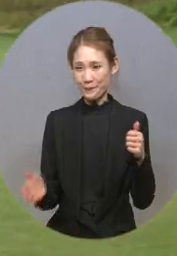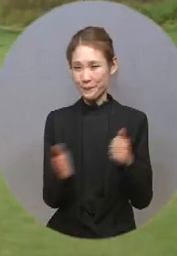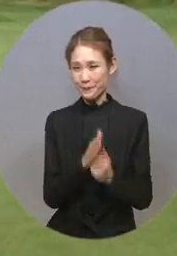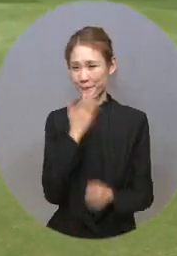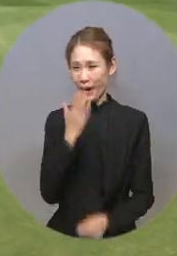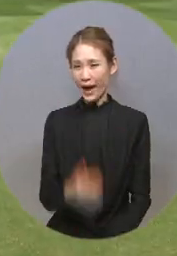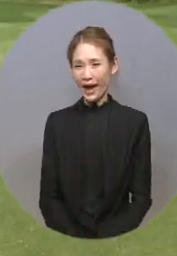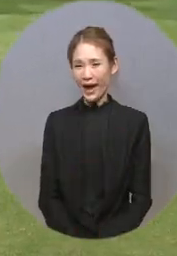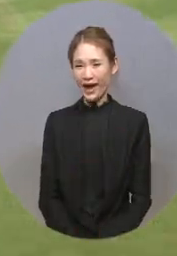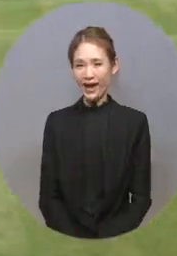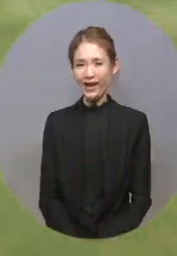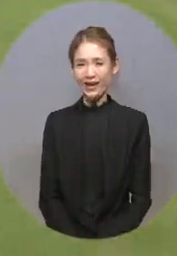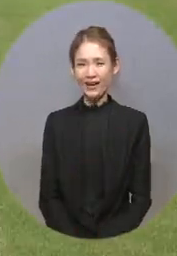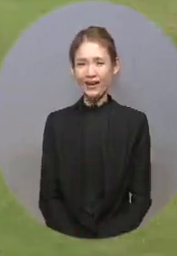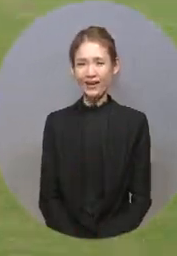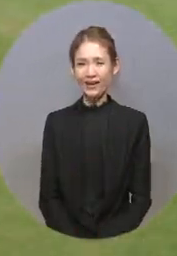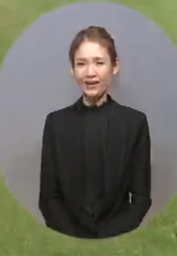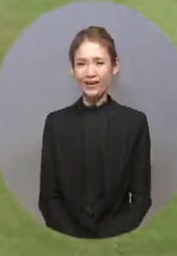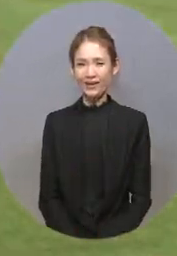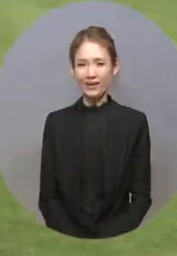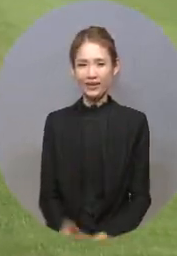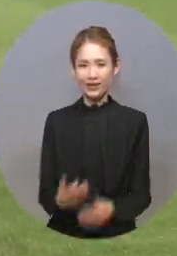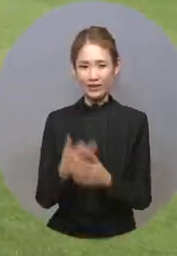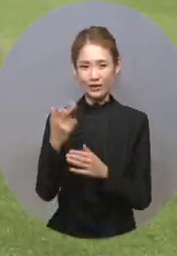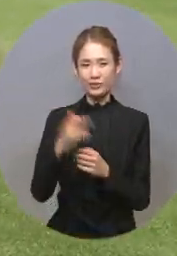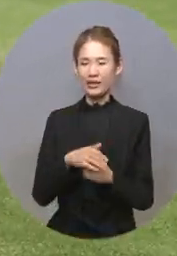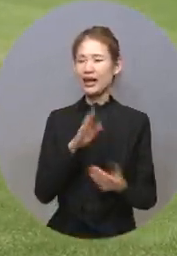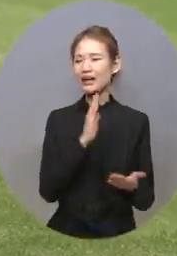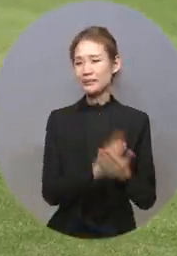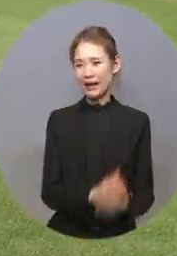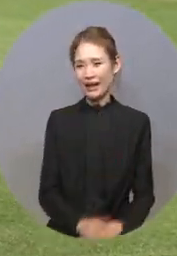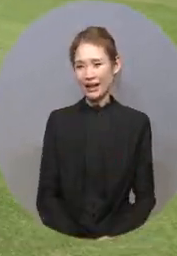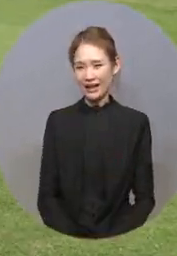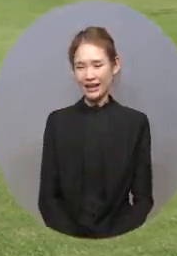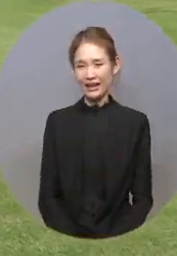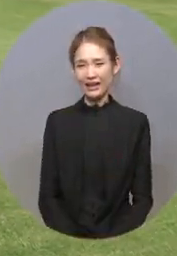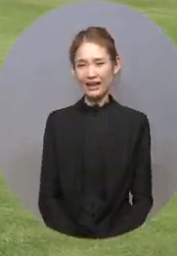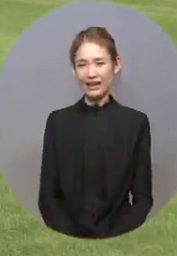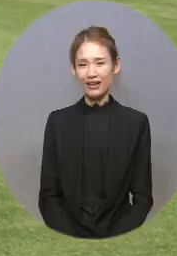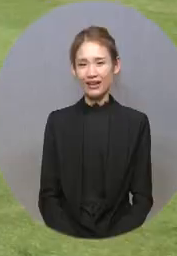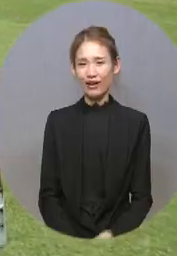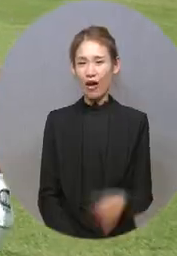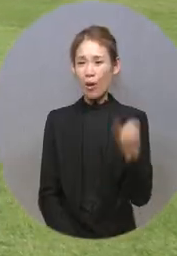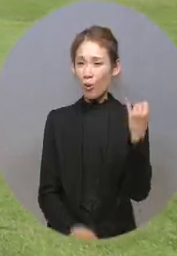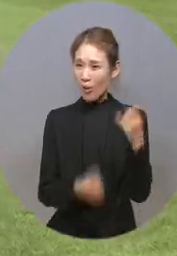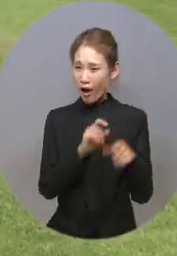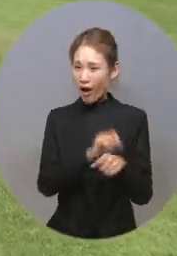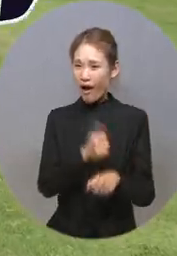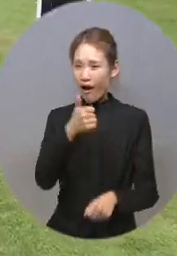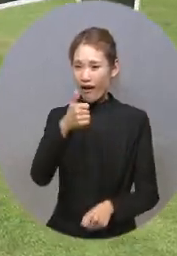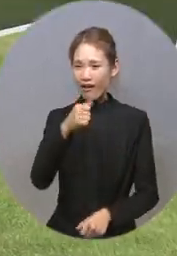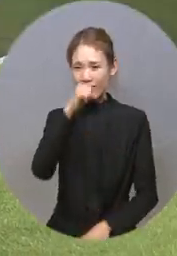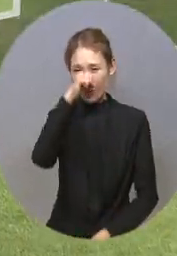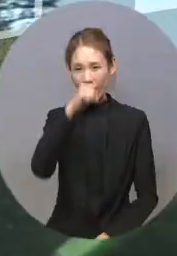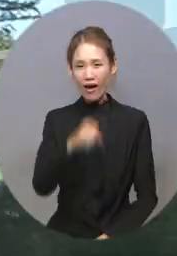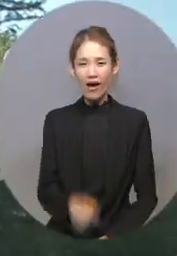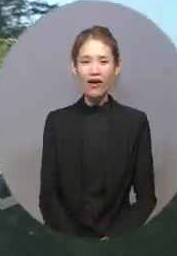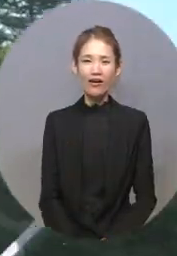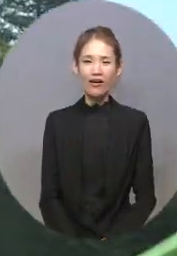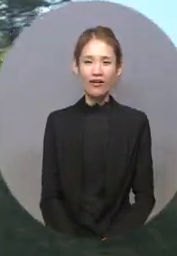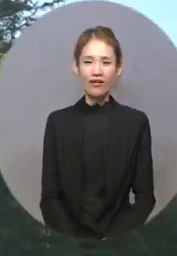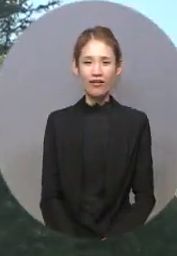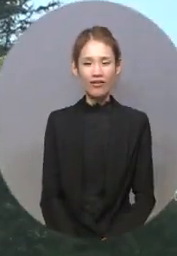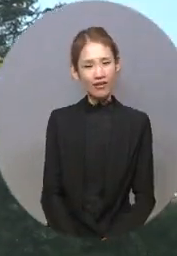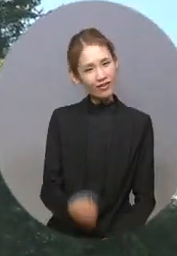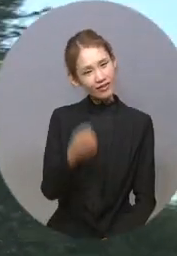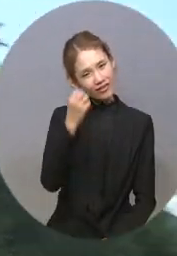붙었어. 오빠, 어? 하지 마세요. 야, 쟤 왜 이렇게 잘 쳐? 우와. 어,